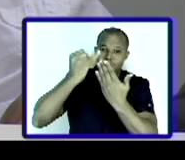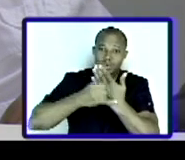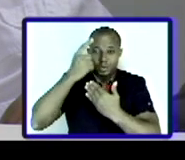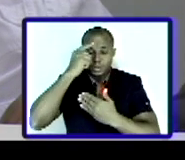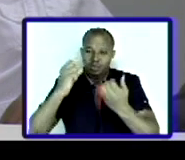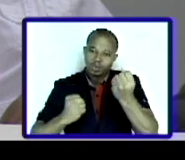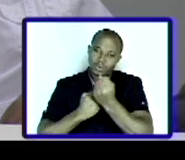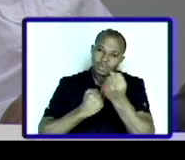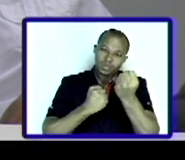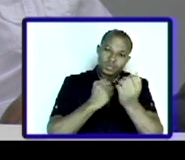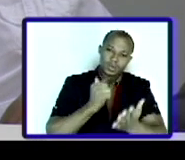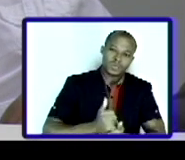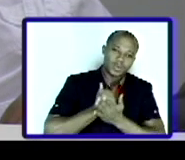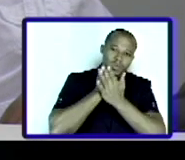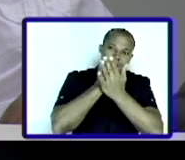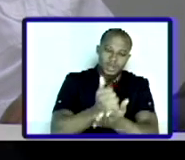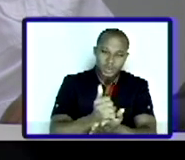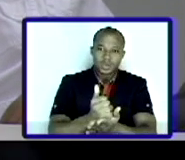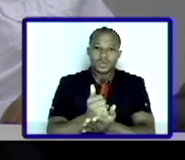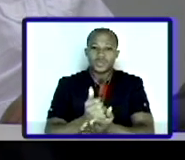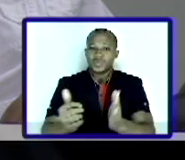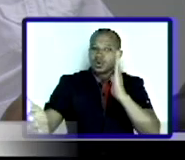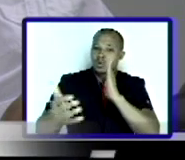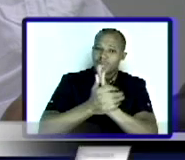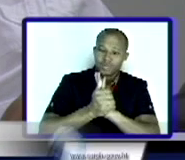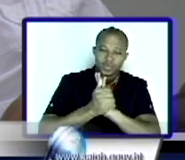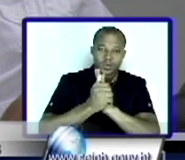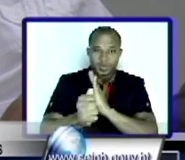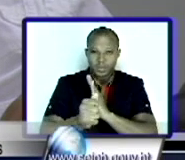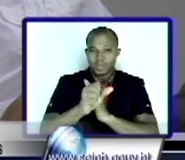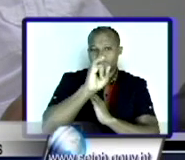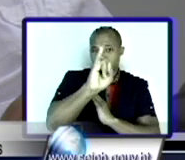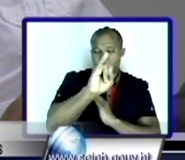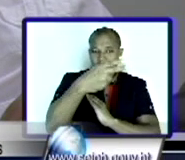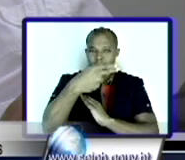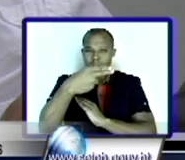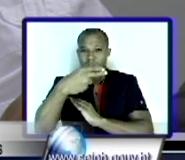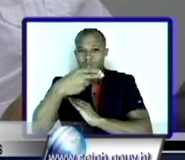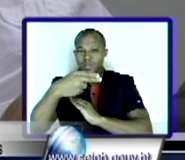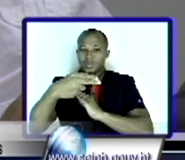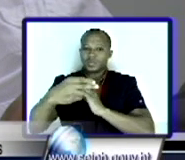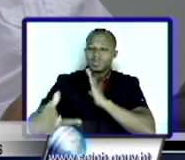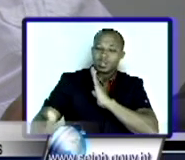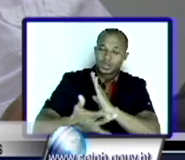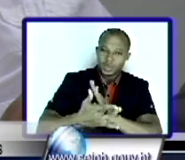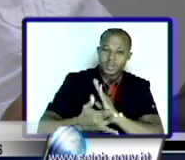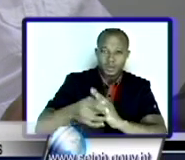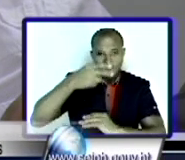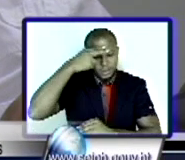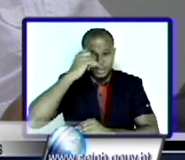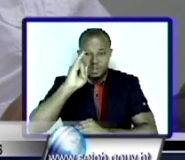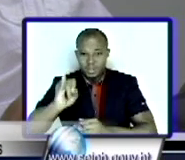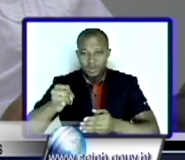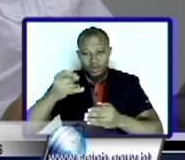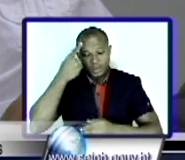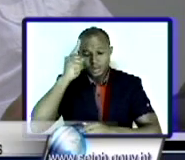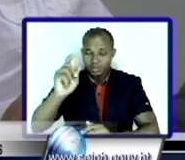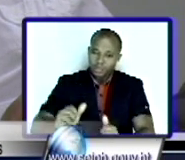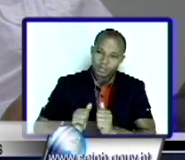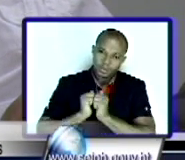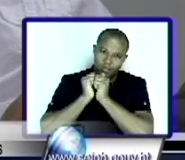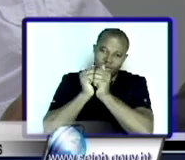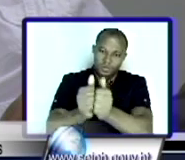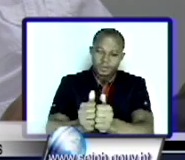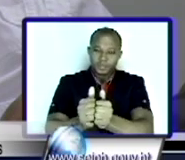leur support à tous les niveaux, aux experts de l'INCEA et du Comité technique haïtien pour